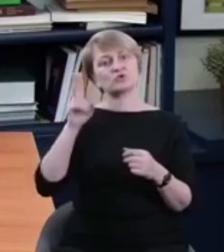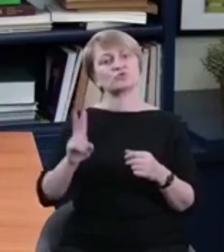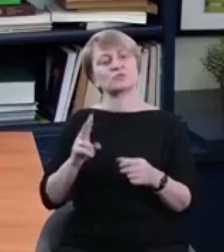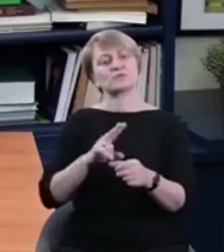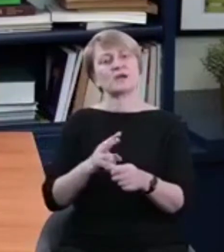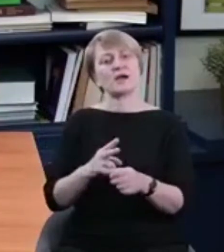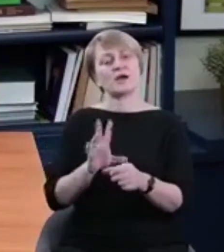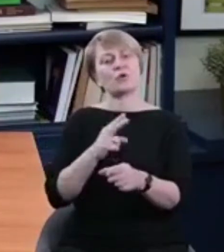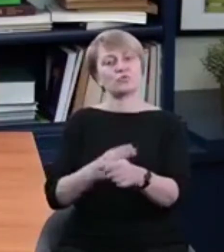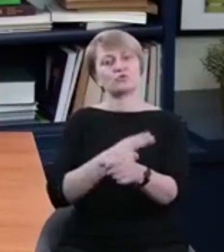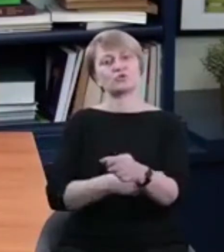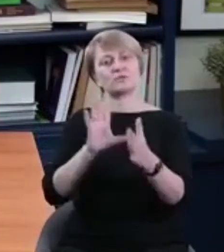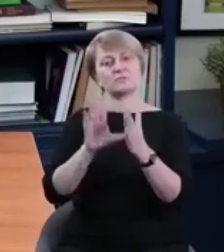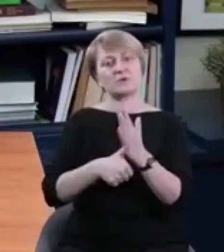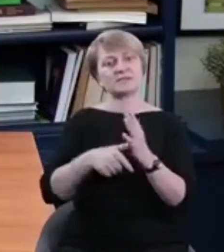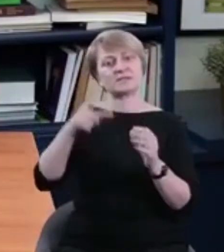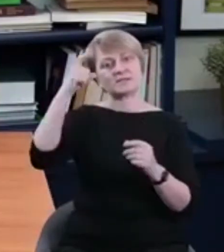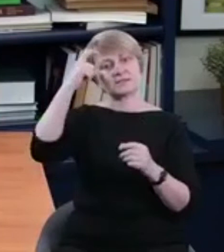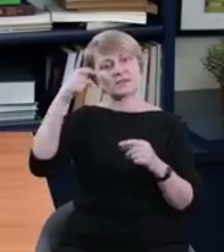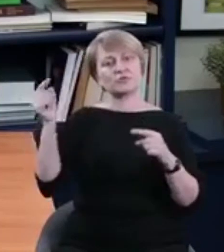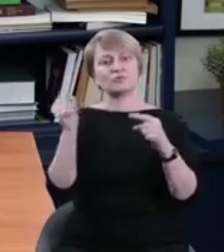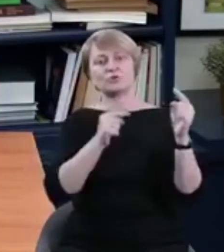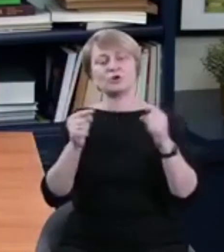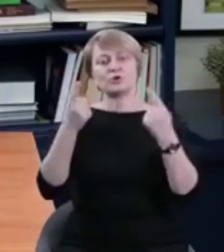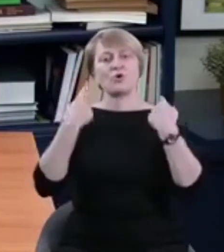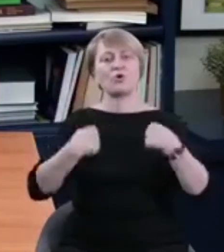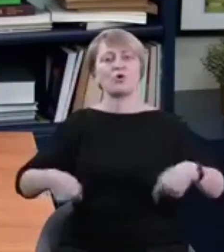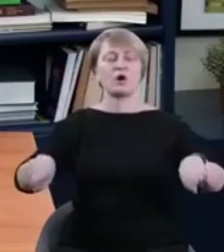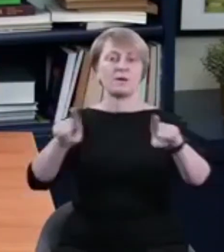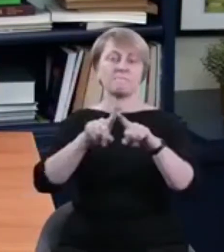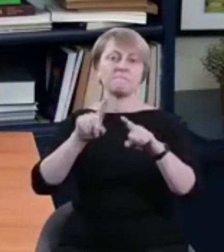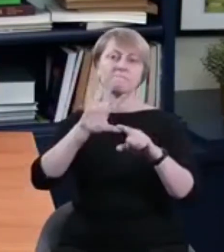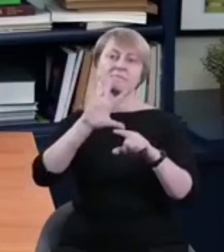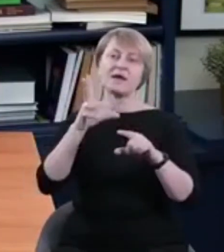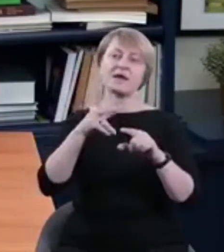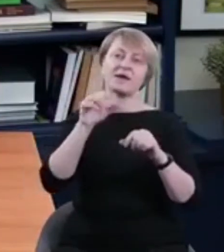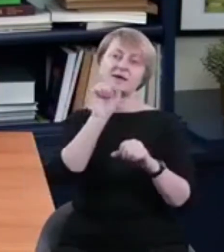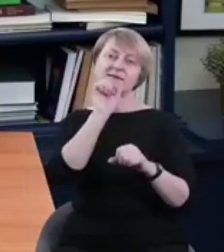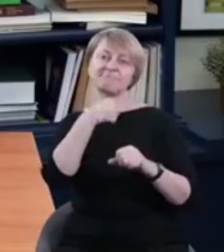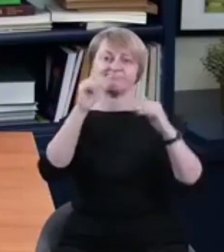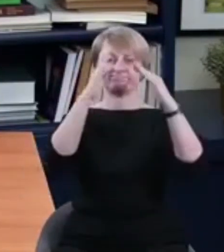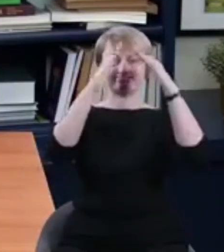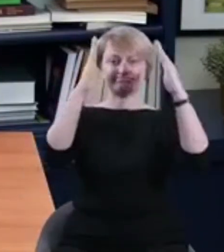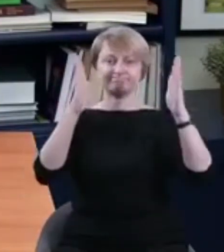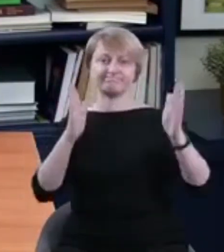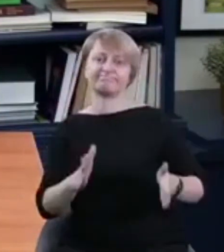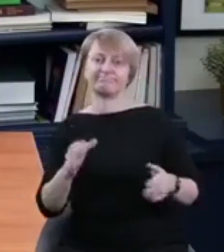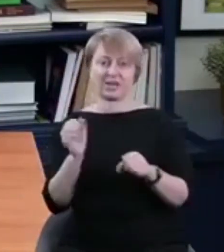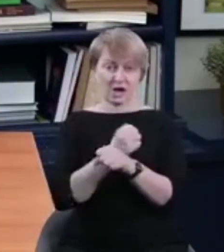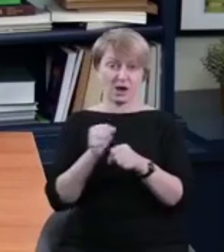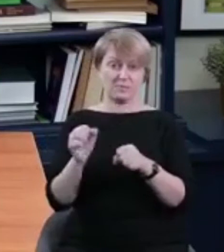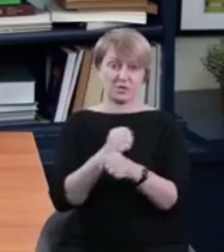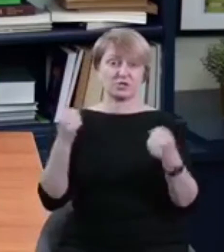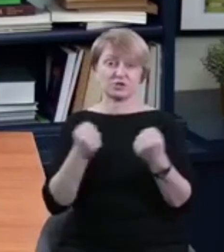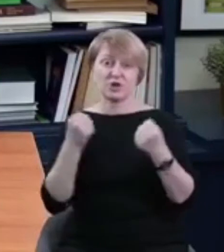obywatelskiego wyremontowana z funduszy unijnych kamienica w której działamy na rzecz społeczeństwa obywatelskiego w